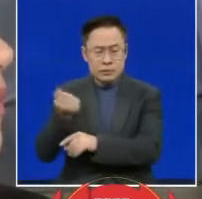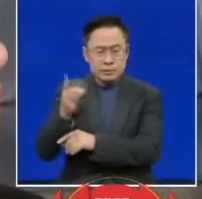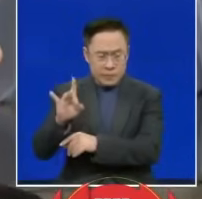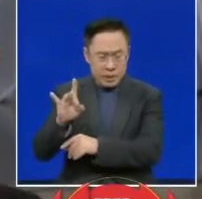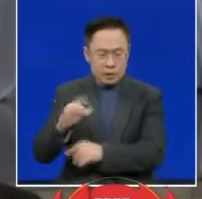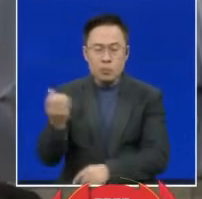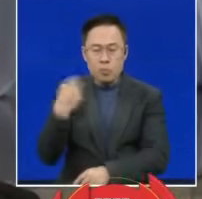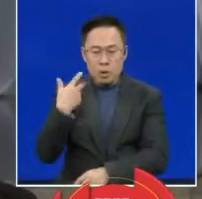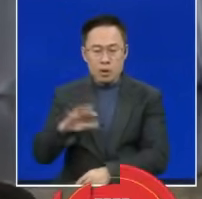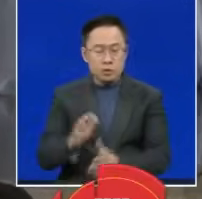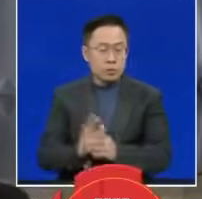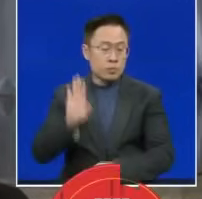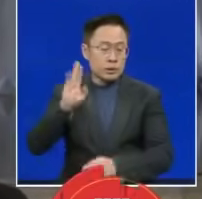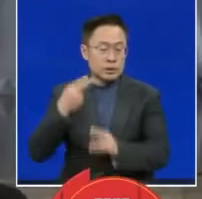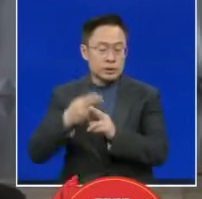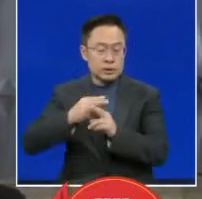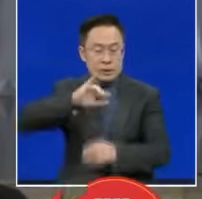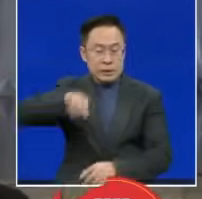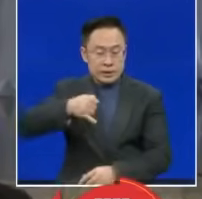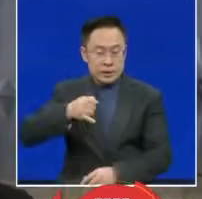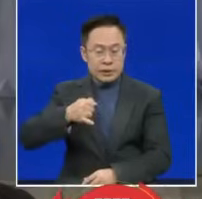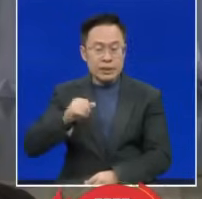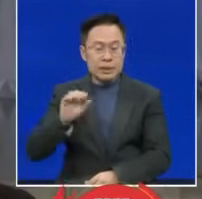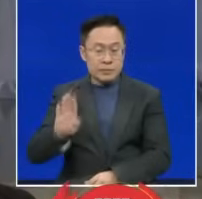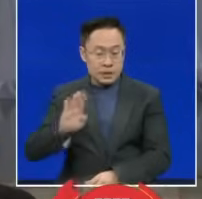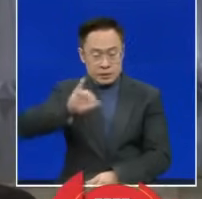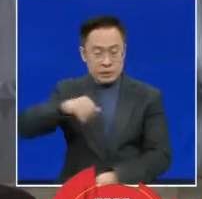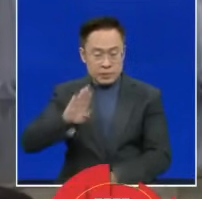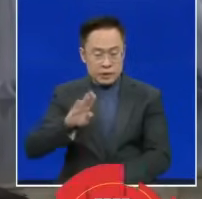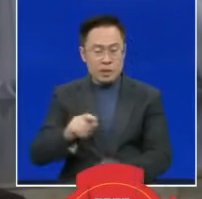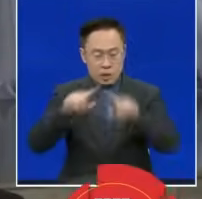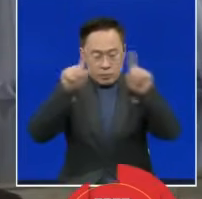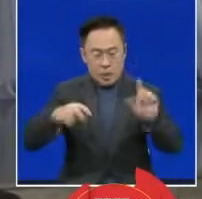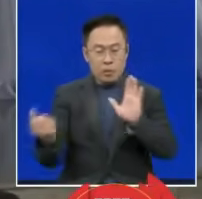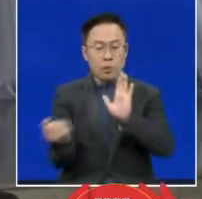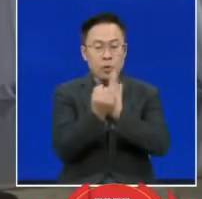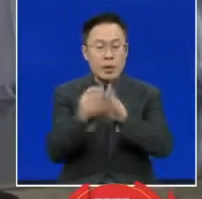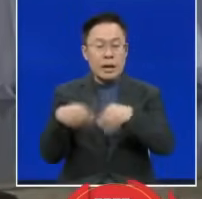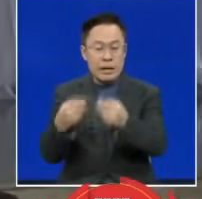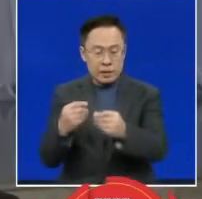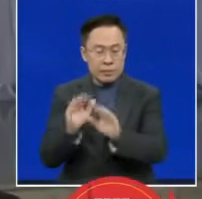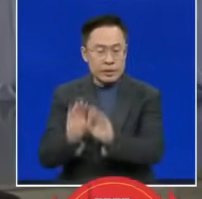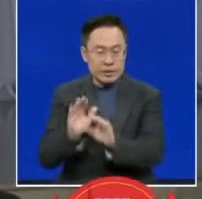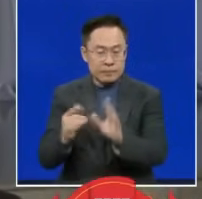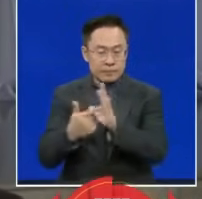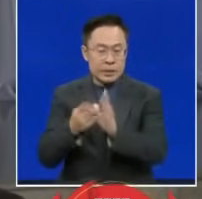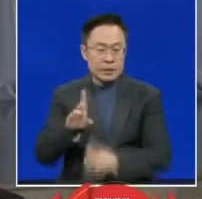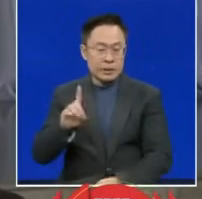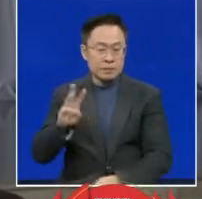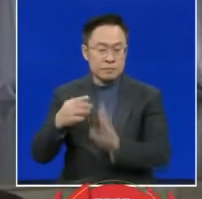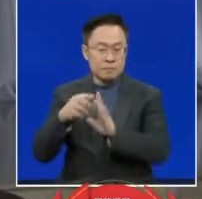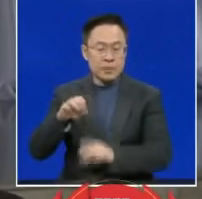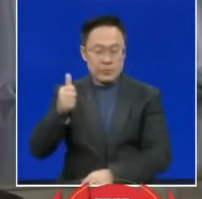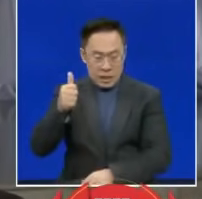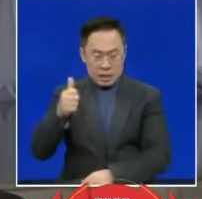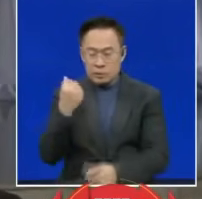เ่าตัว j&bเนี่ยได้รับอนุญาตเป็นที่ลงนะครับจากเป็นที่ลงไตัวแคดเมียมปลายทางนะครับัง